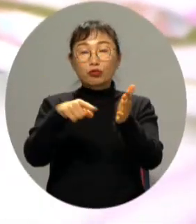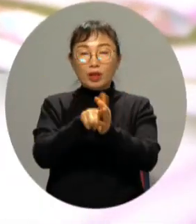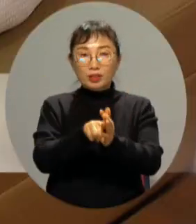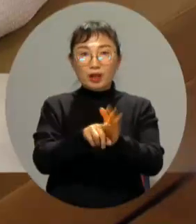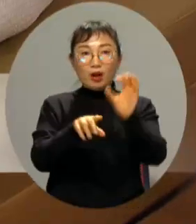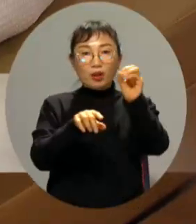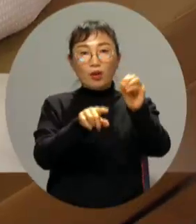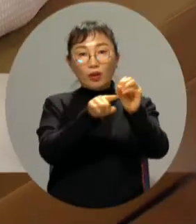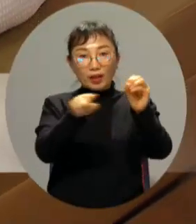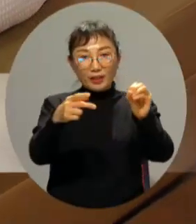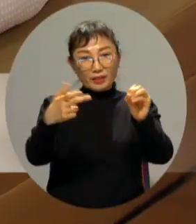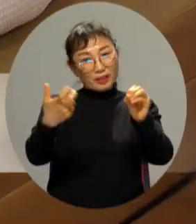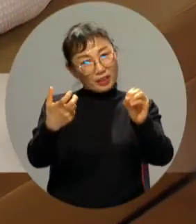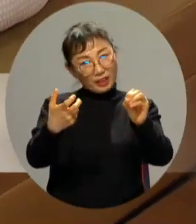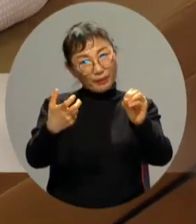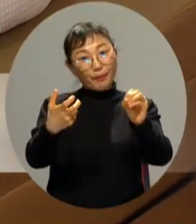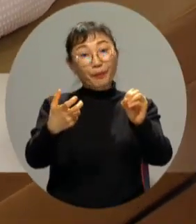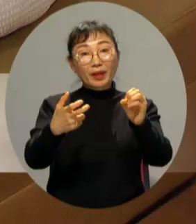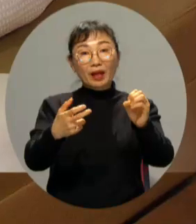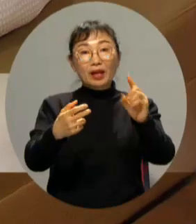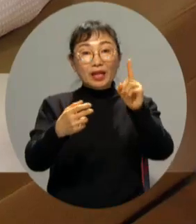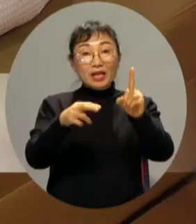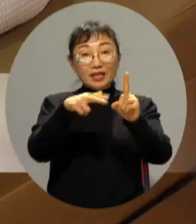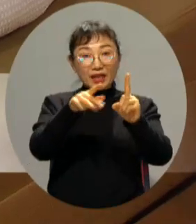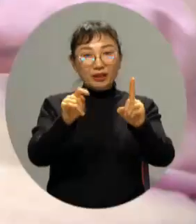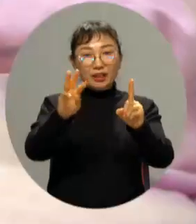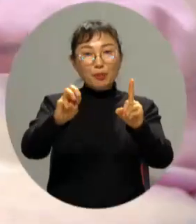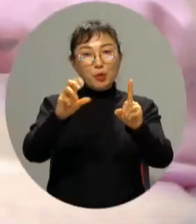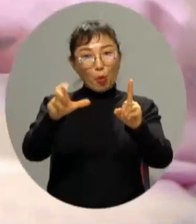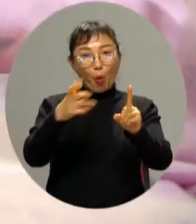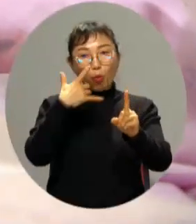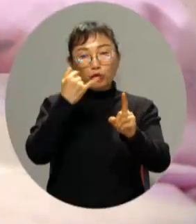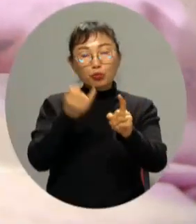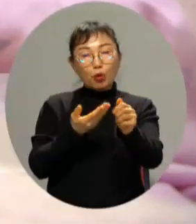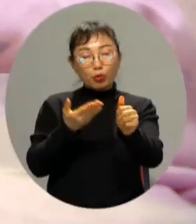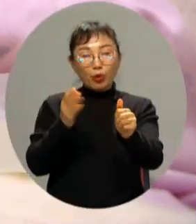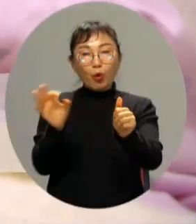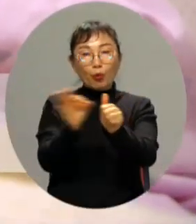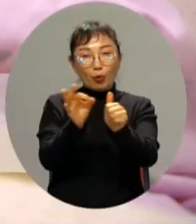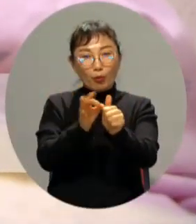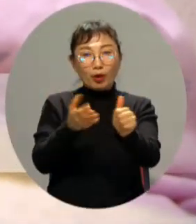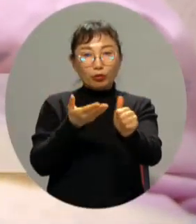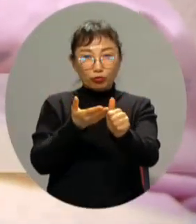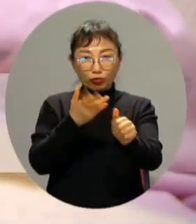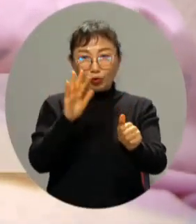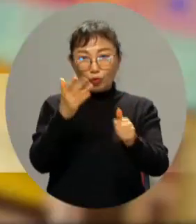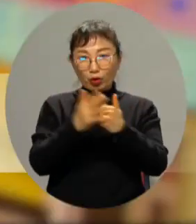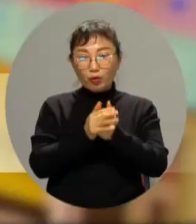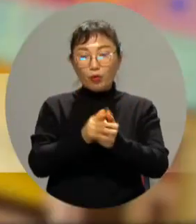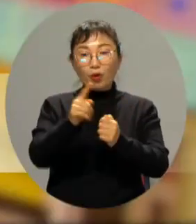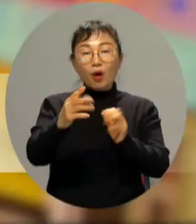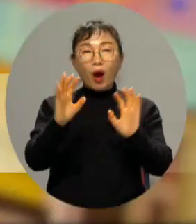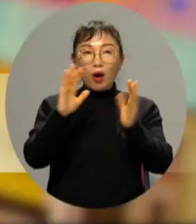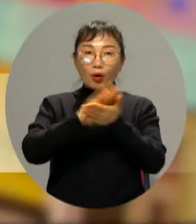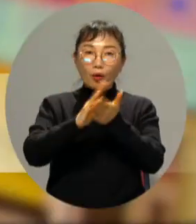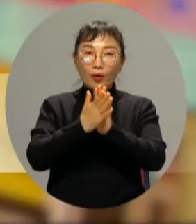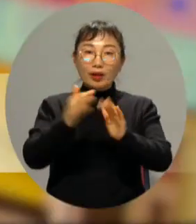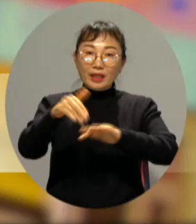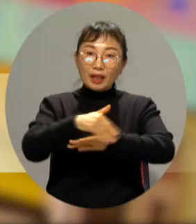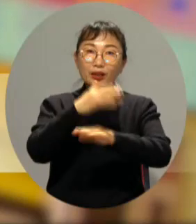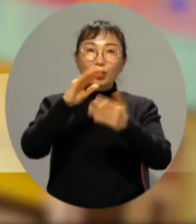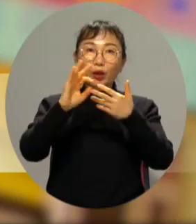영세는 70만원 만 1세는 35만원에 부모 급여가 각각 지급되고 대상자녀가 어린이집을 다닐 경우